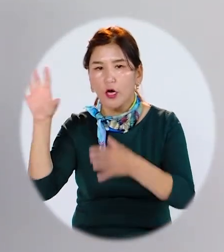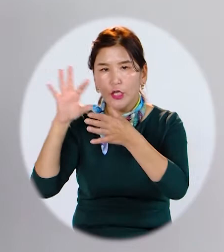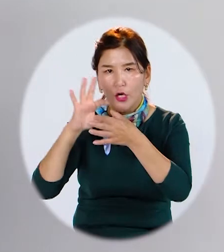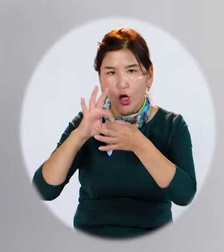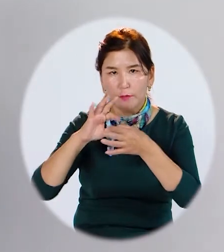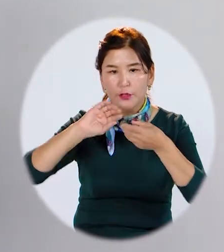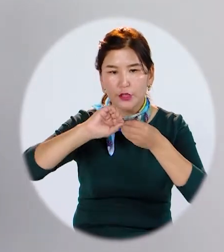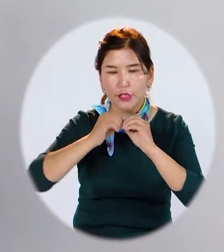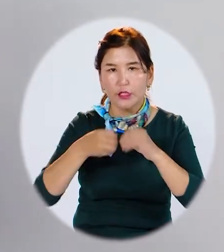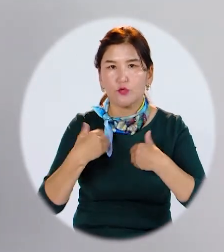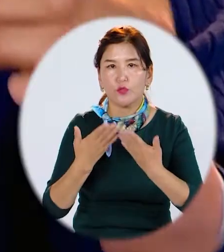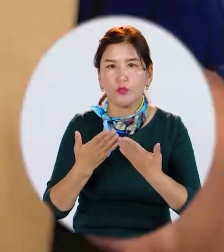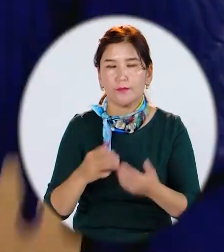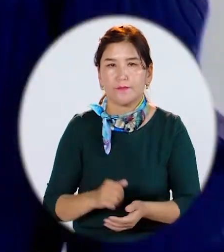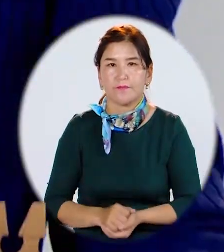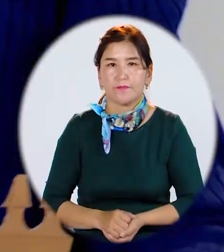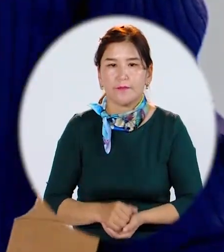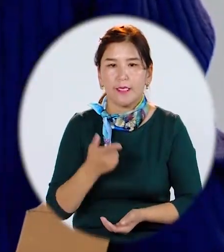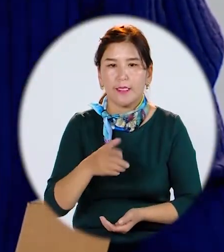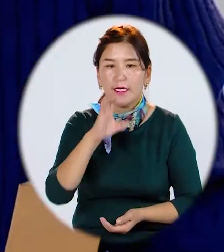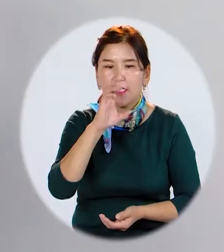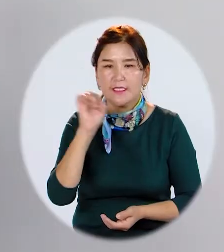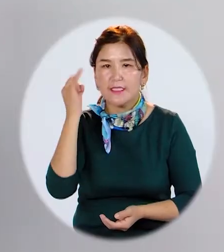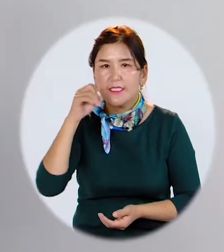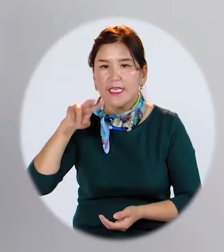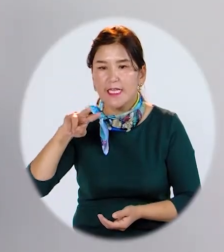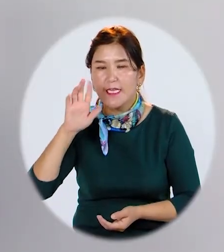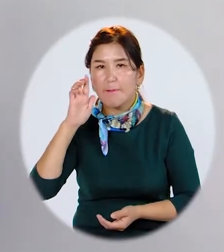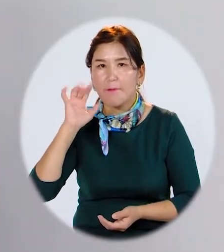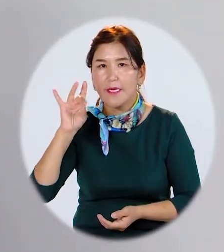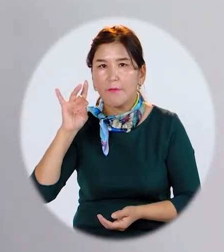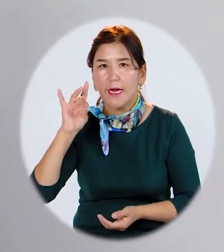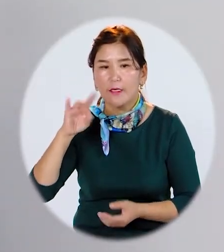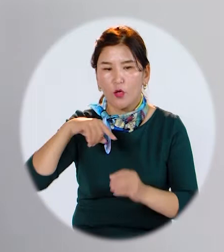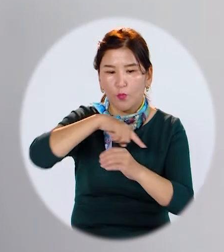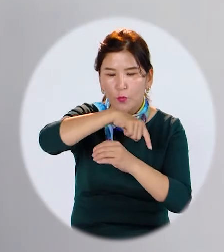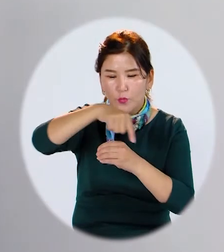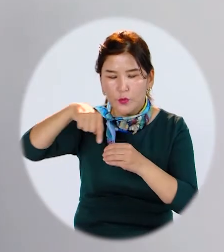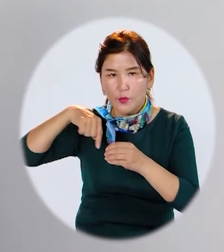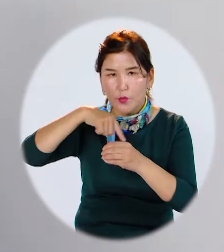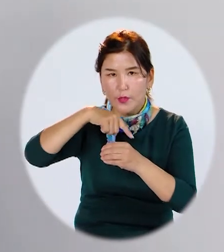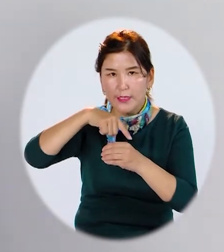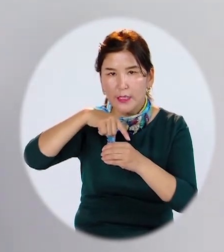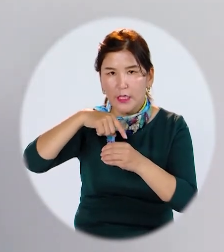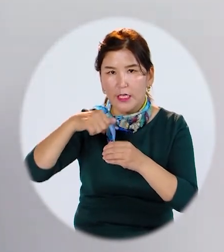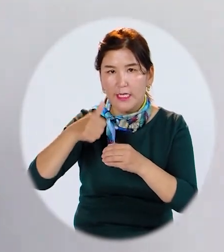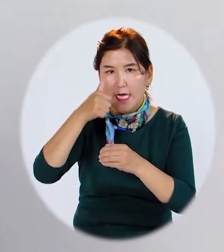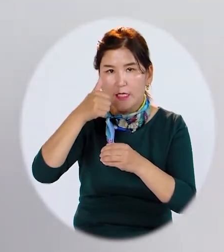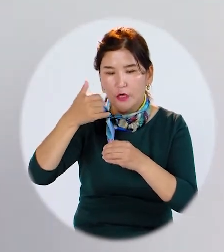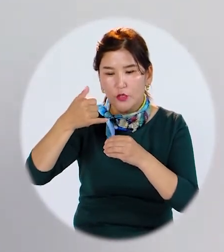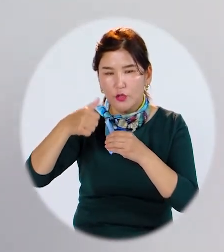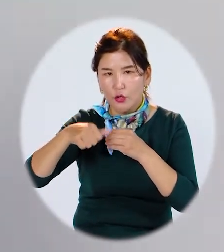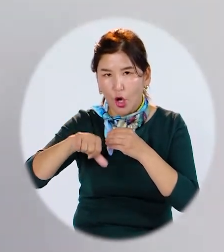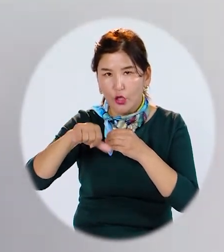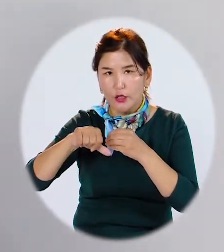сэлбэрийн одоо дээд хэсгийн бүслүүр хэсгийн эскүр. Энэ доод хэсгийн бүслүүрийн эсгүүр. За ингээ